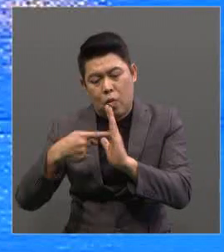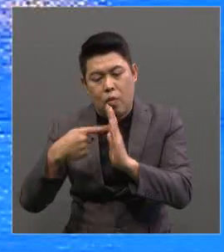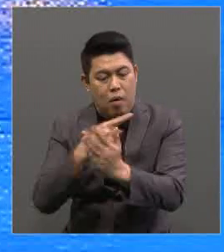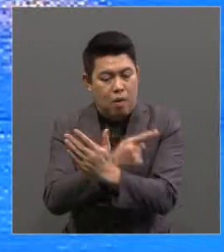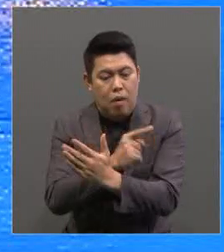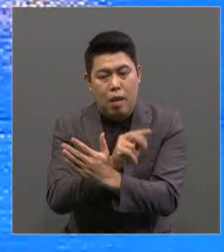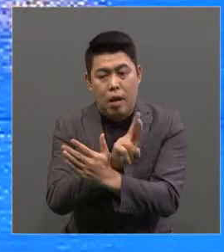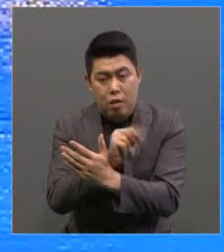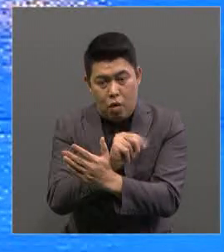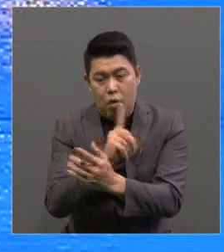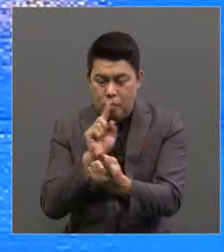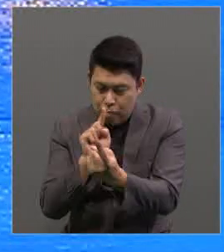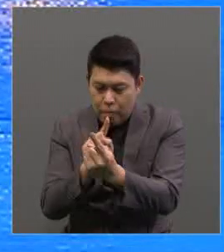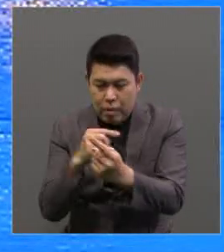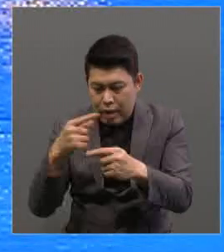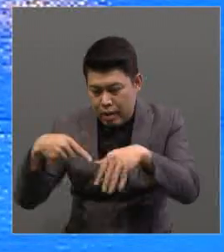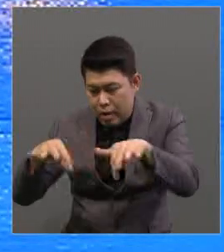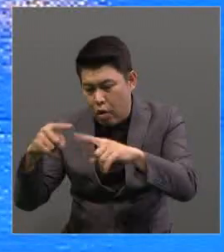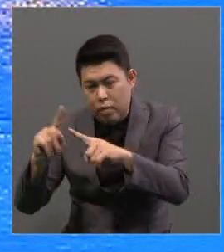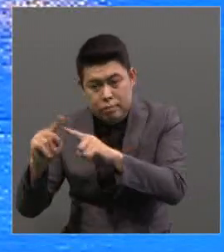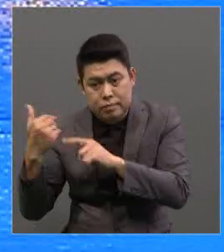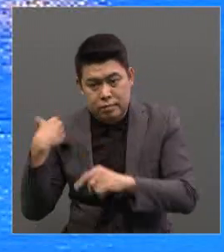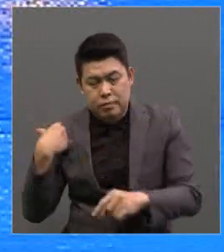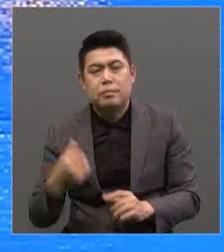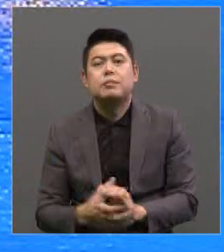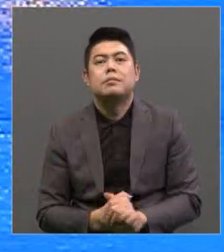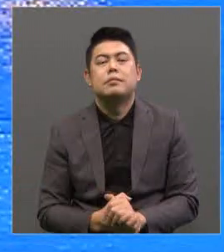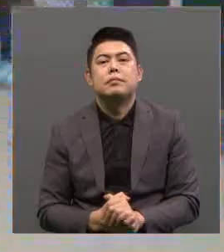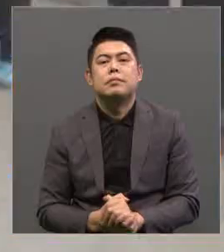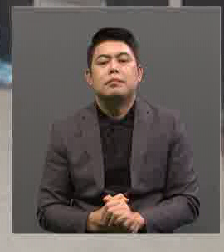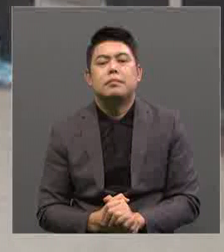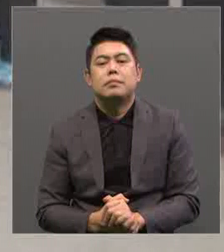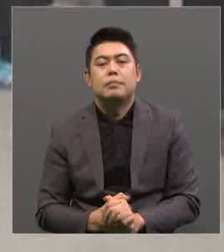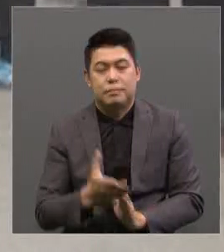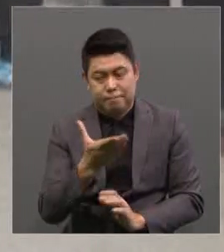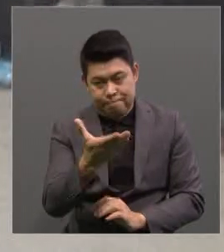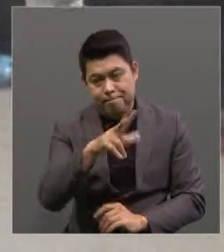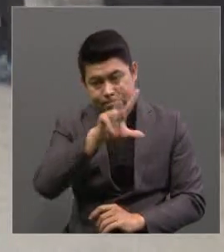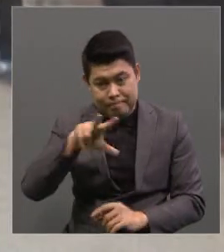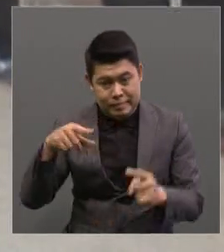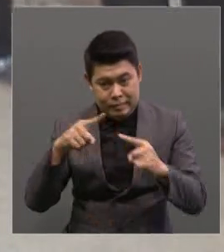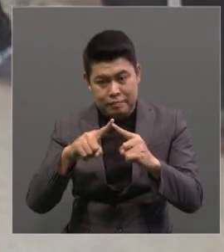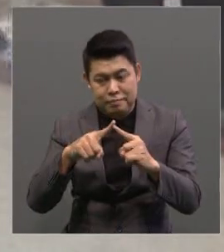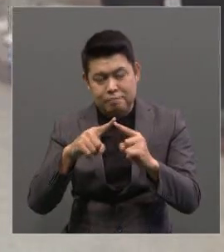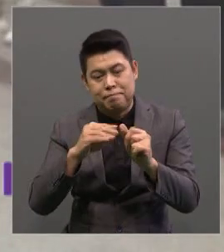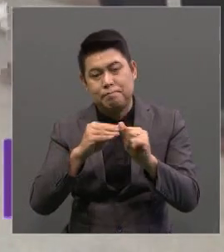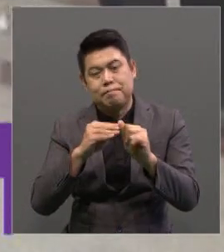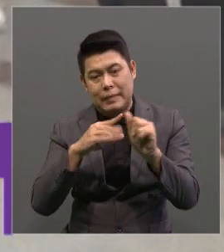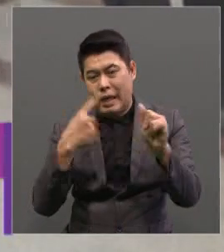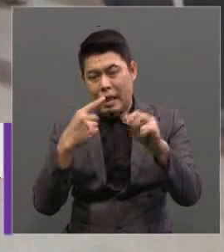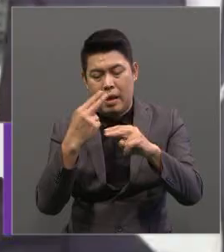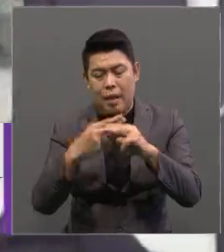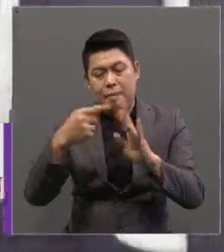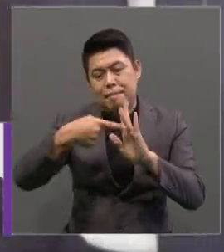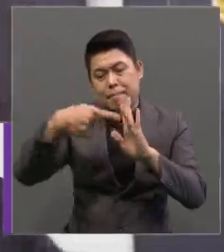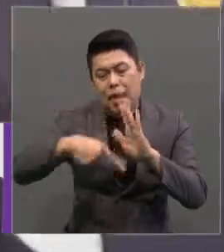ระนองนะครับแล้วก็ได้พบปะกับคนไทยพลัดถิ่นที่นั่นด้วยนะครับเริ่มกันที่พรรคเพื่อไทยก่อนแล้วกันครับนำโดยคุณแพทองธารชินวั